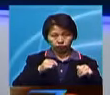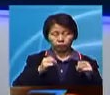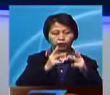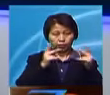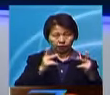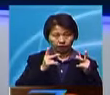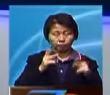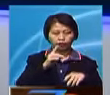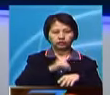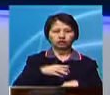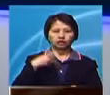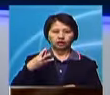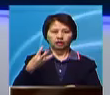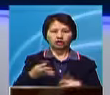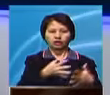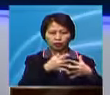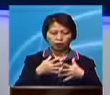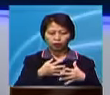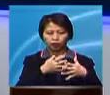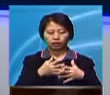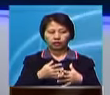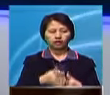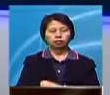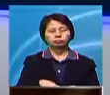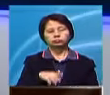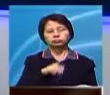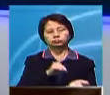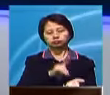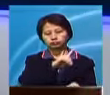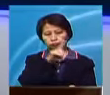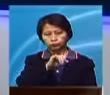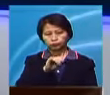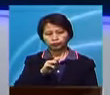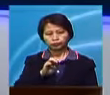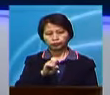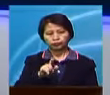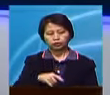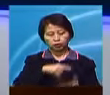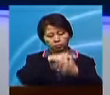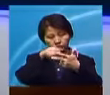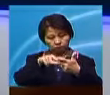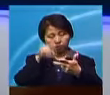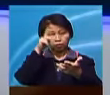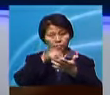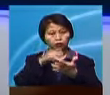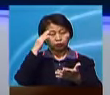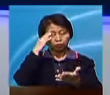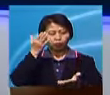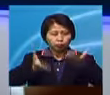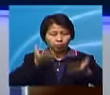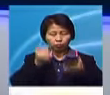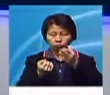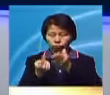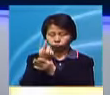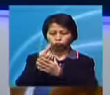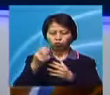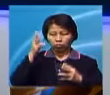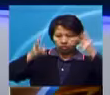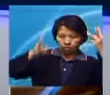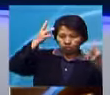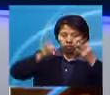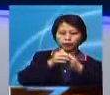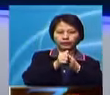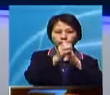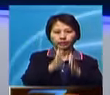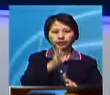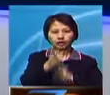Tegas Timbalan Perdana Menteri Datuk Seri Dr. Ahmad Zahid Hamidi, tiga aspek yang telah dikenal pasti berkemungkinan mencetus kekhawatiran pemimpin